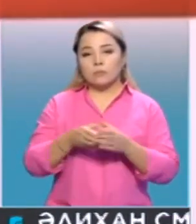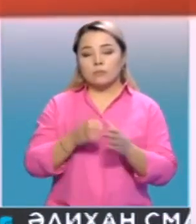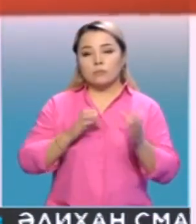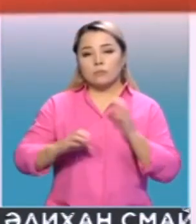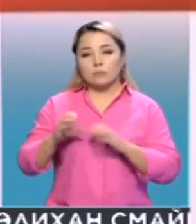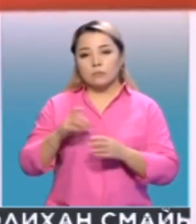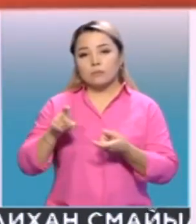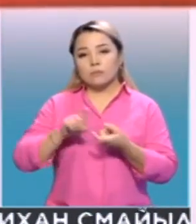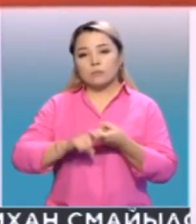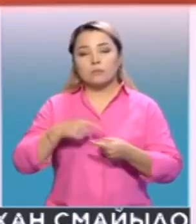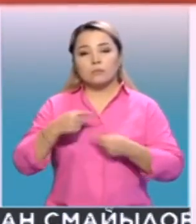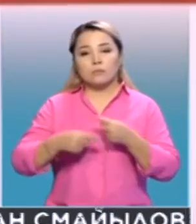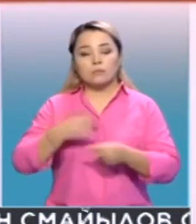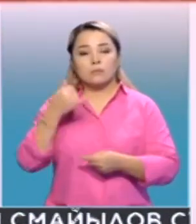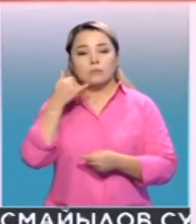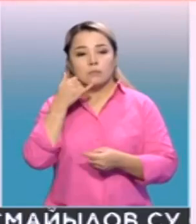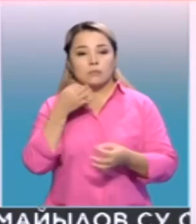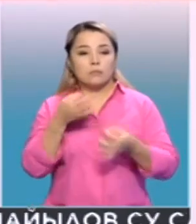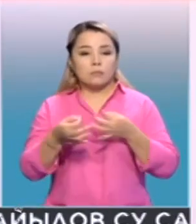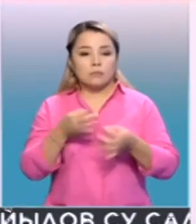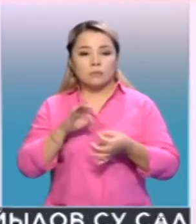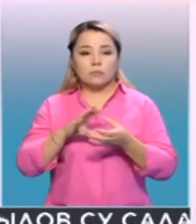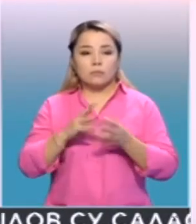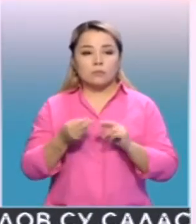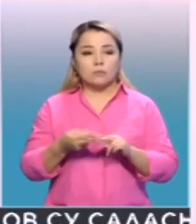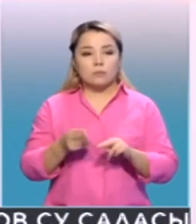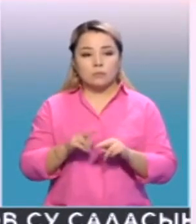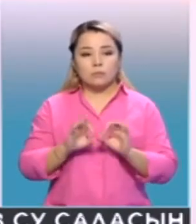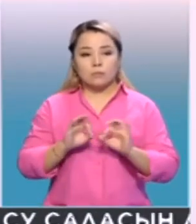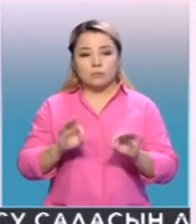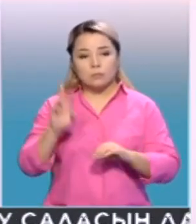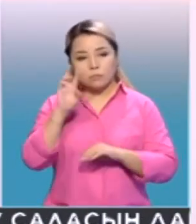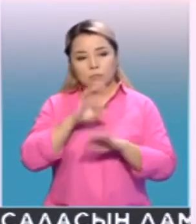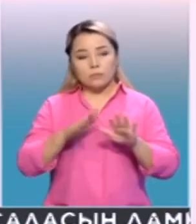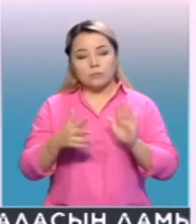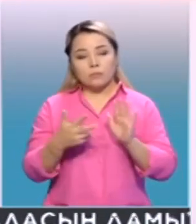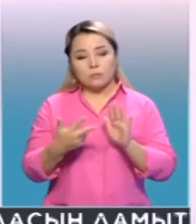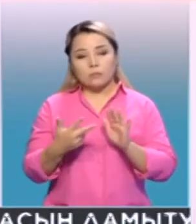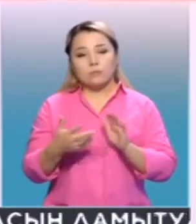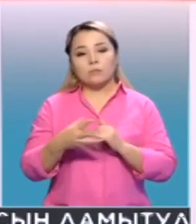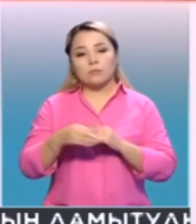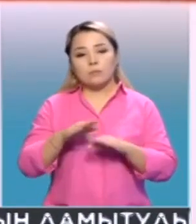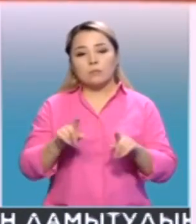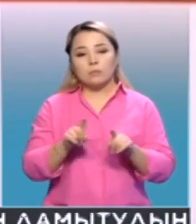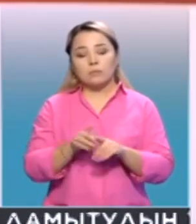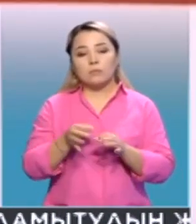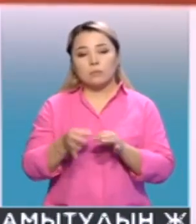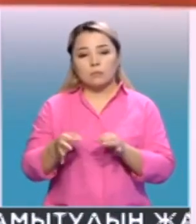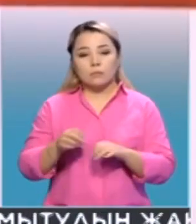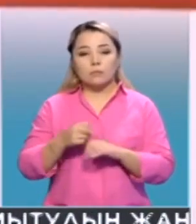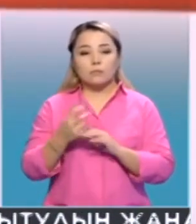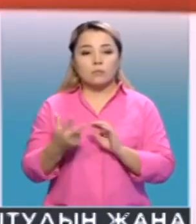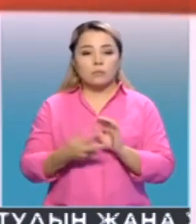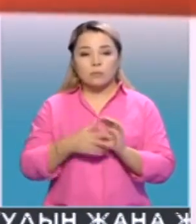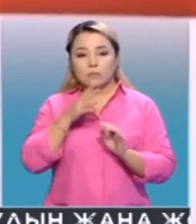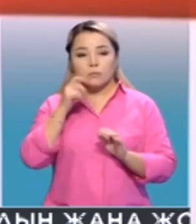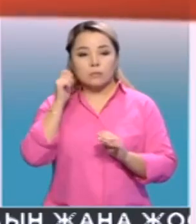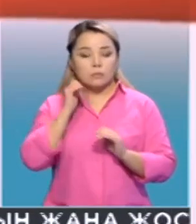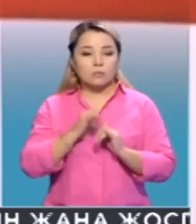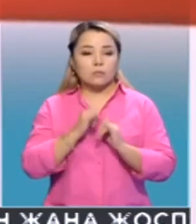институтының телефон арқылы жүргізген сауалдама нәтижесі осындай. Оған елдің 3 мегаполис мен барлық облыстан 18 жастан